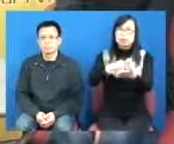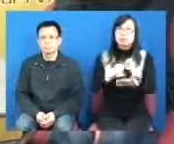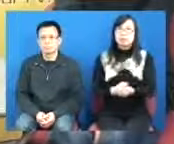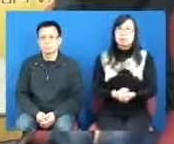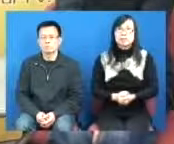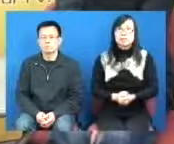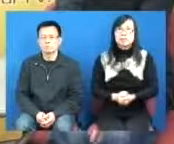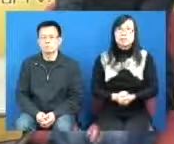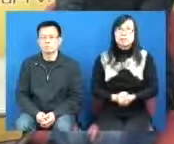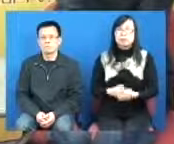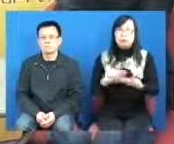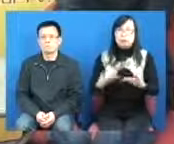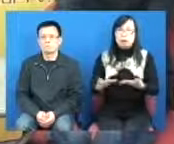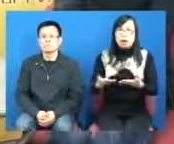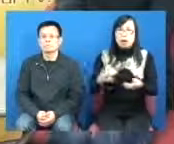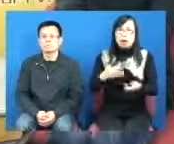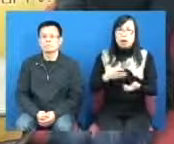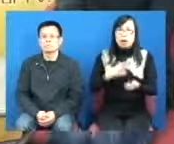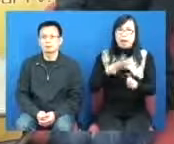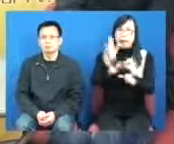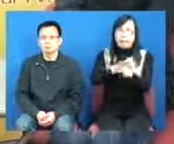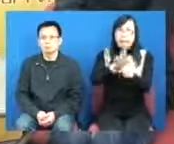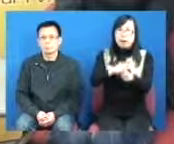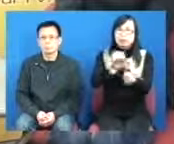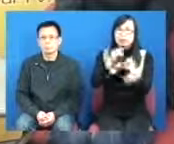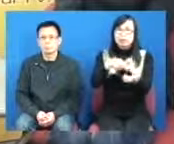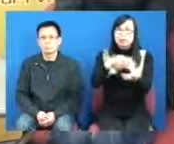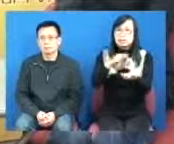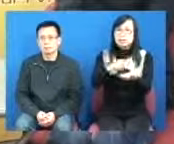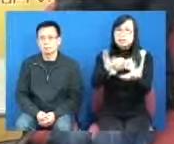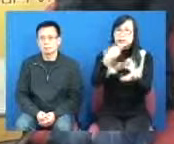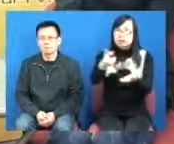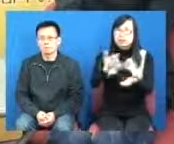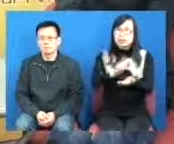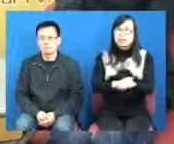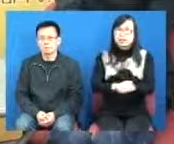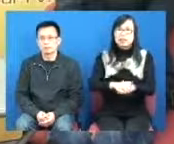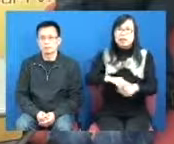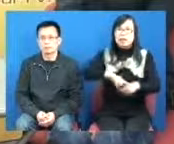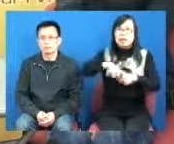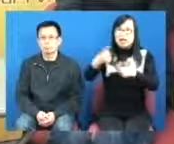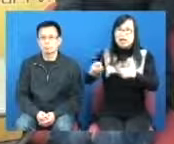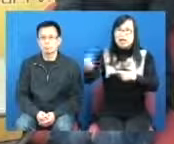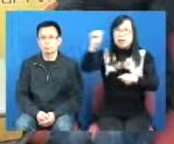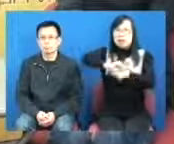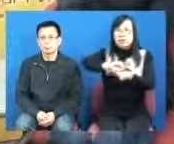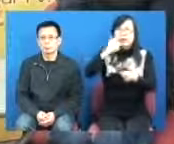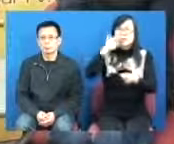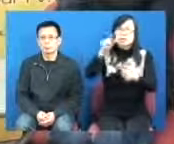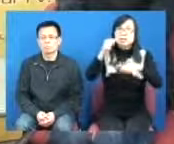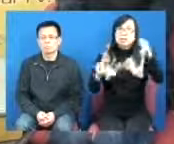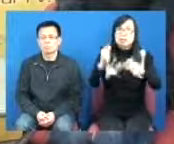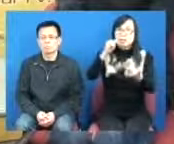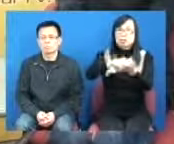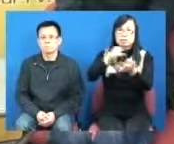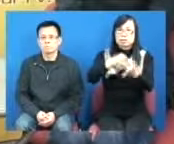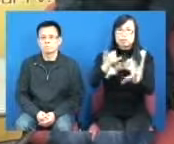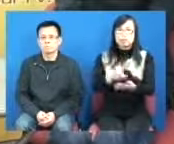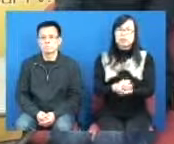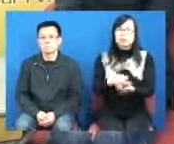你看那些頭在補貼那些舊的柴油車叫他買新車那頭你又加他新車的稅首次登記稅